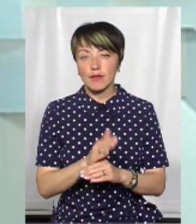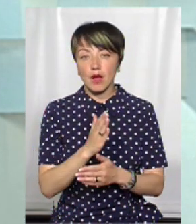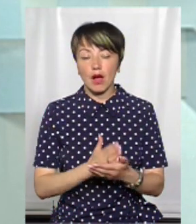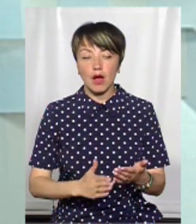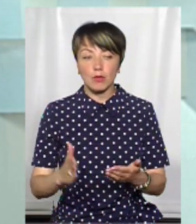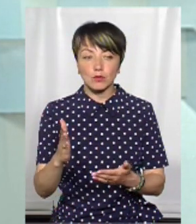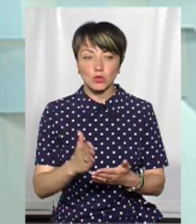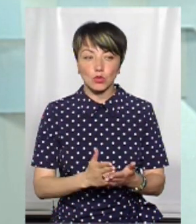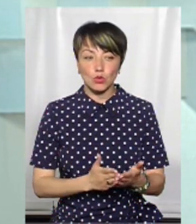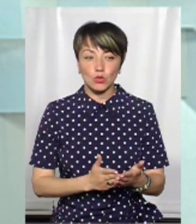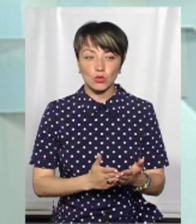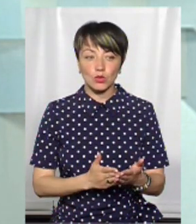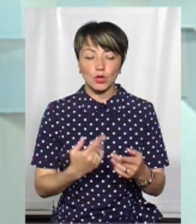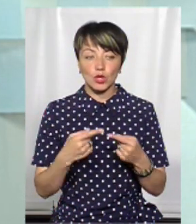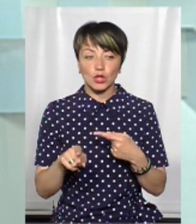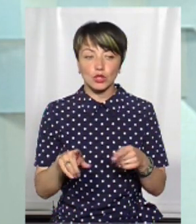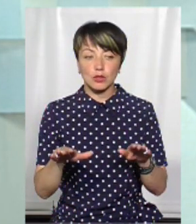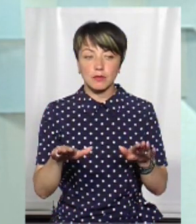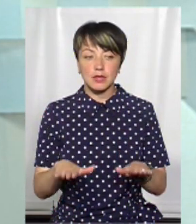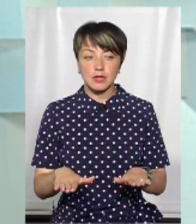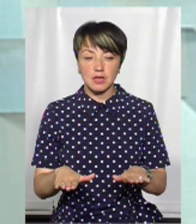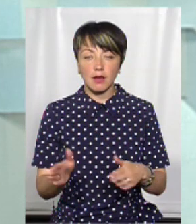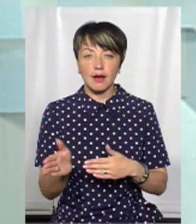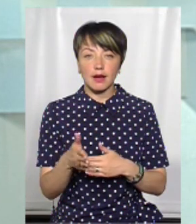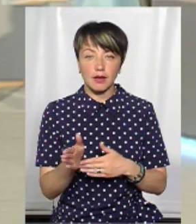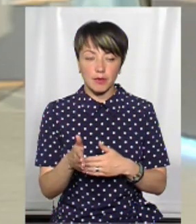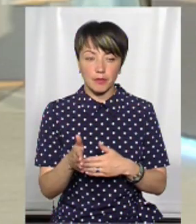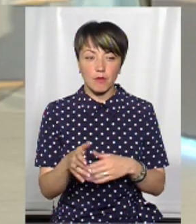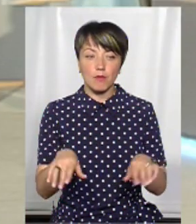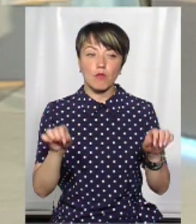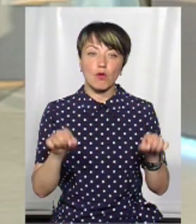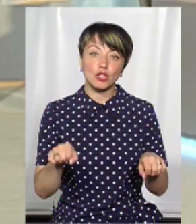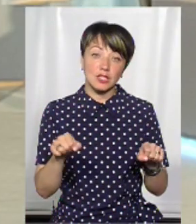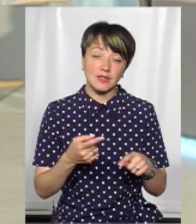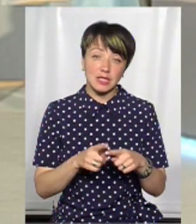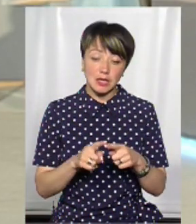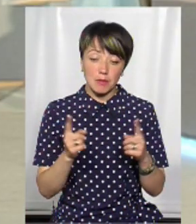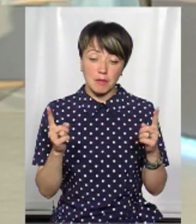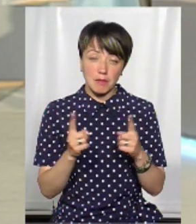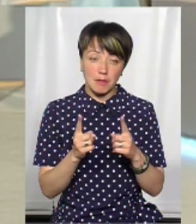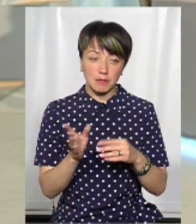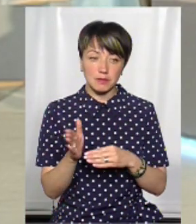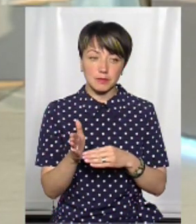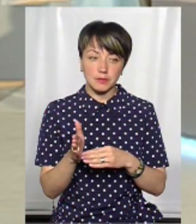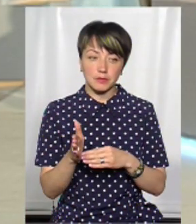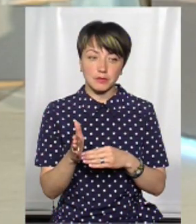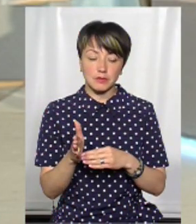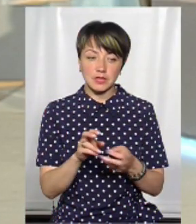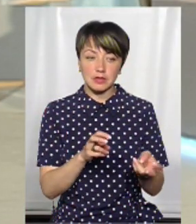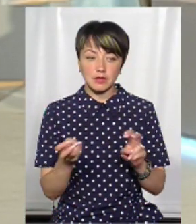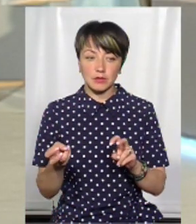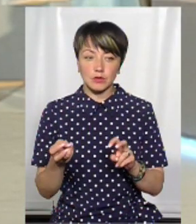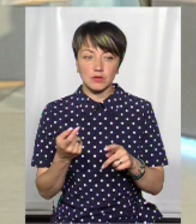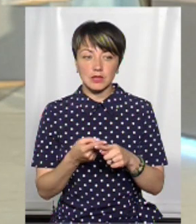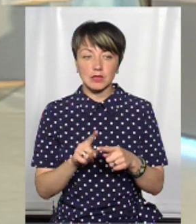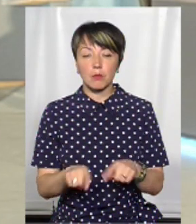абсолютно в інших місцях риби. Можливо, оцей от мальок, який загинув, да,